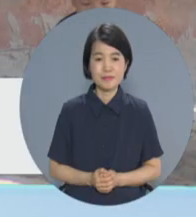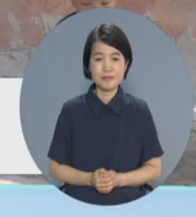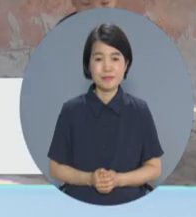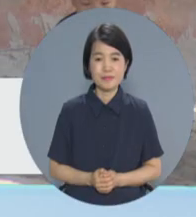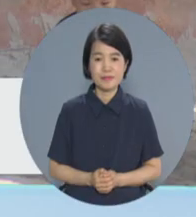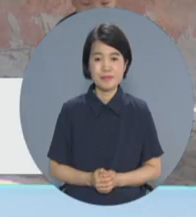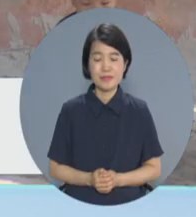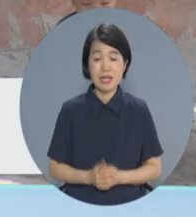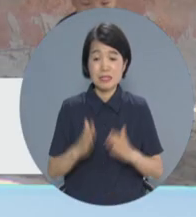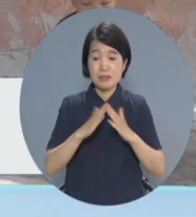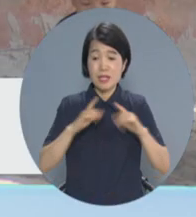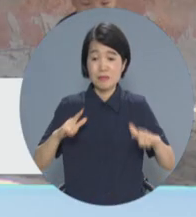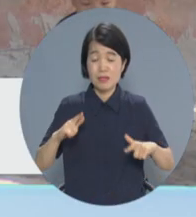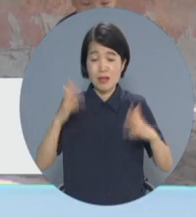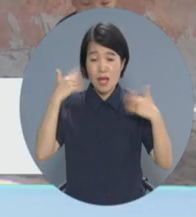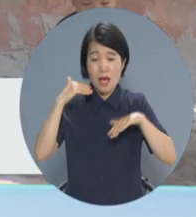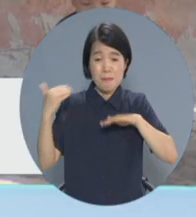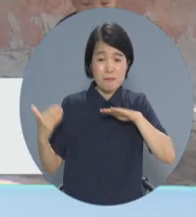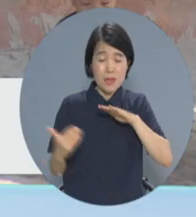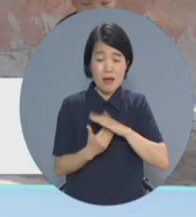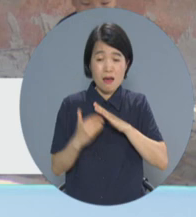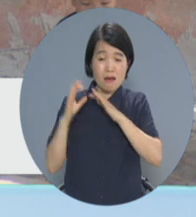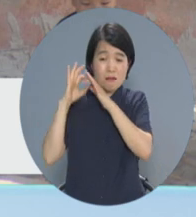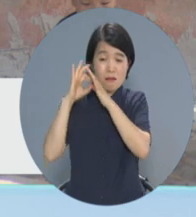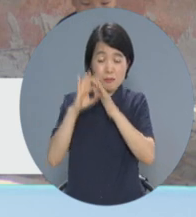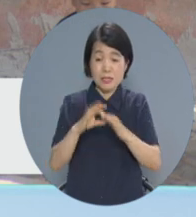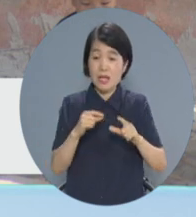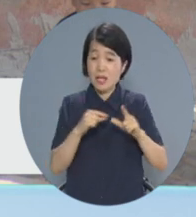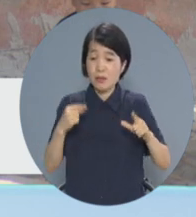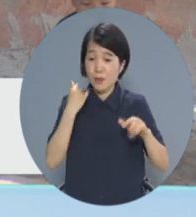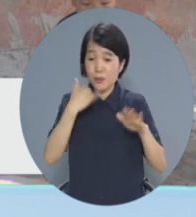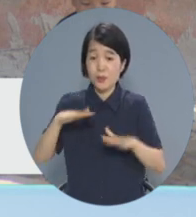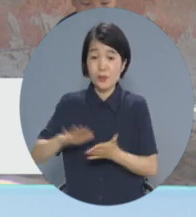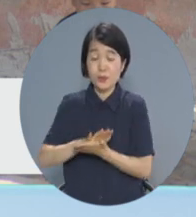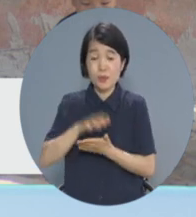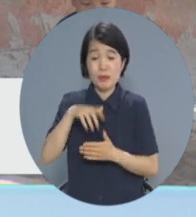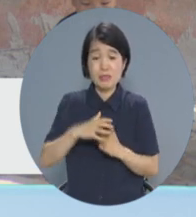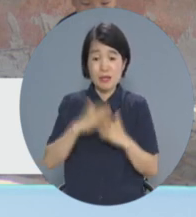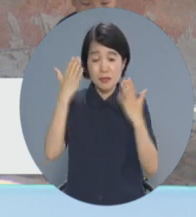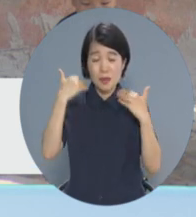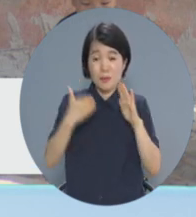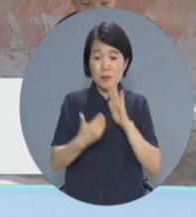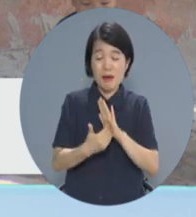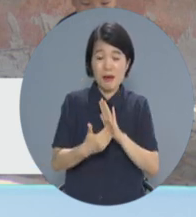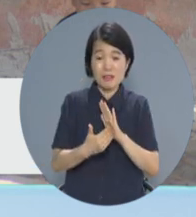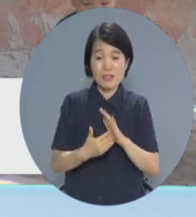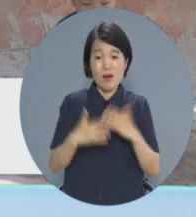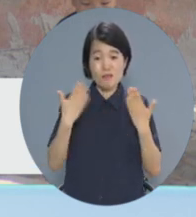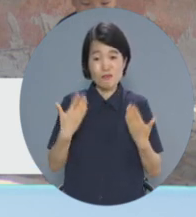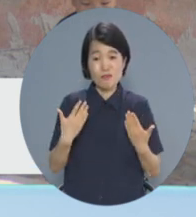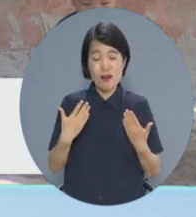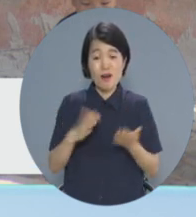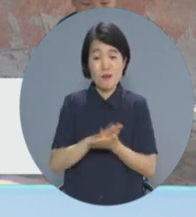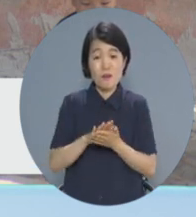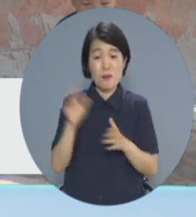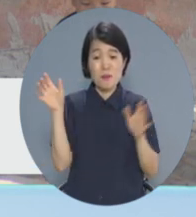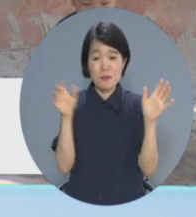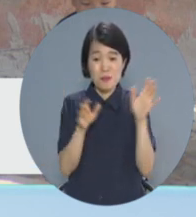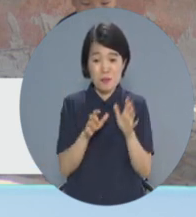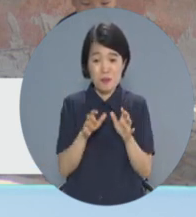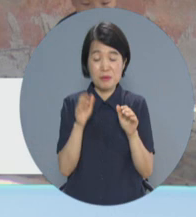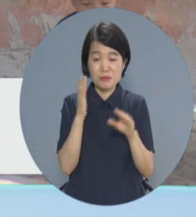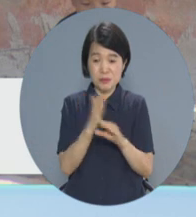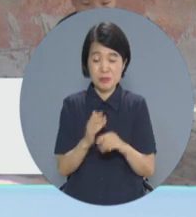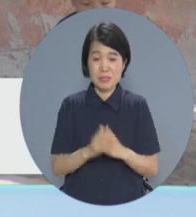네, 이처럼 전남 지역에 폭염이 이어지고 있습니다. 일부 해수욕장에는 더위를 피해 벌써 피서객들이 몰리고 있는데 가축